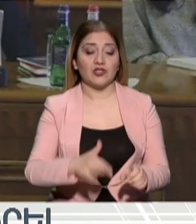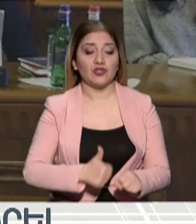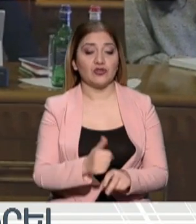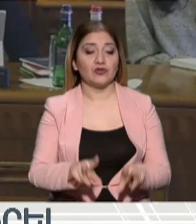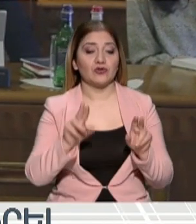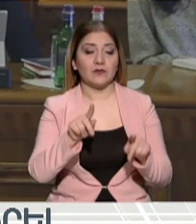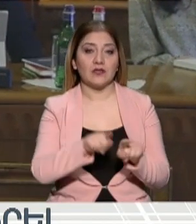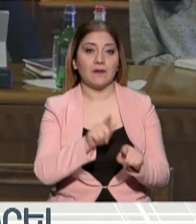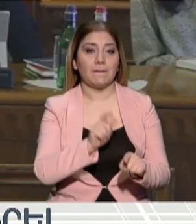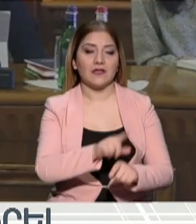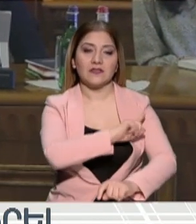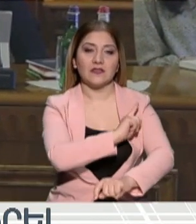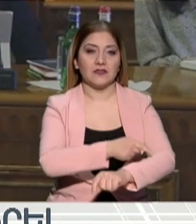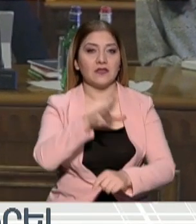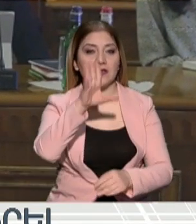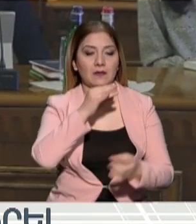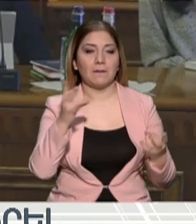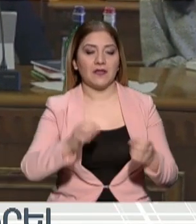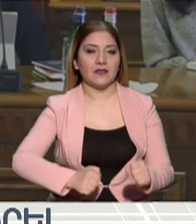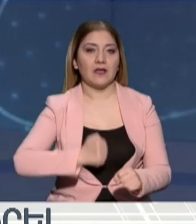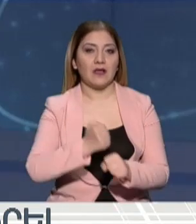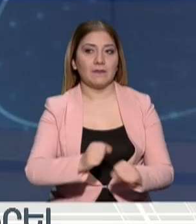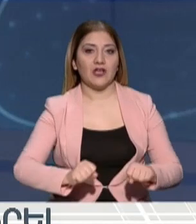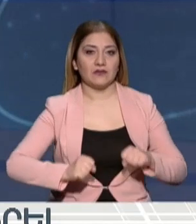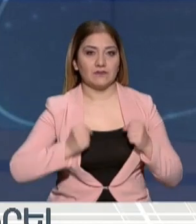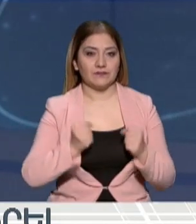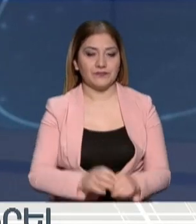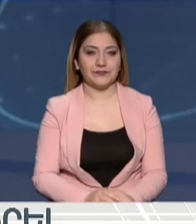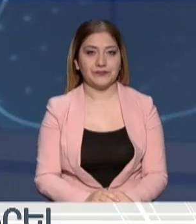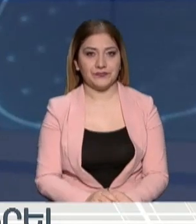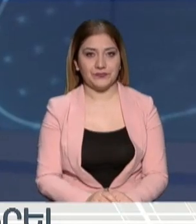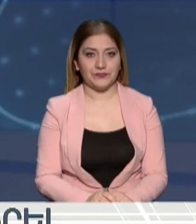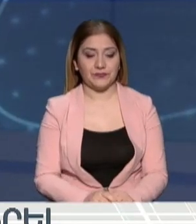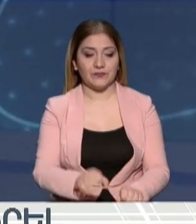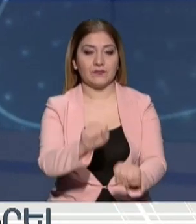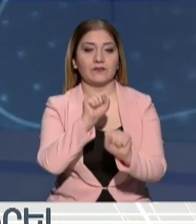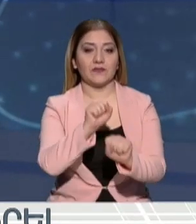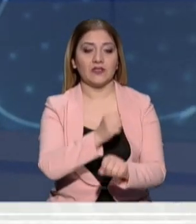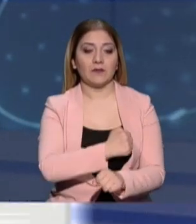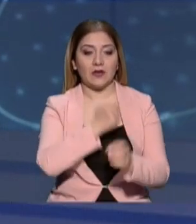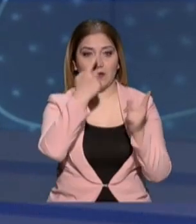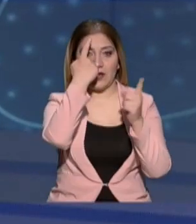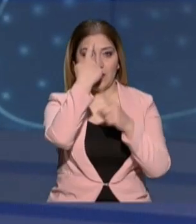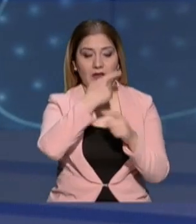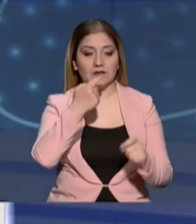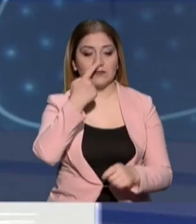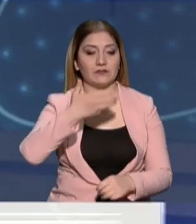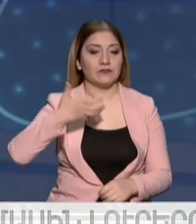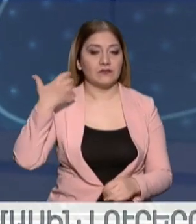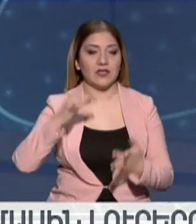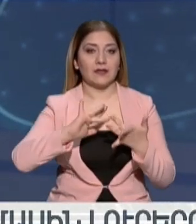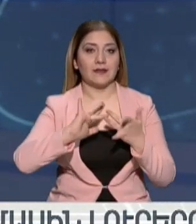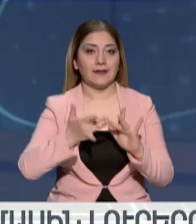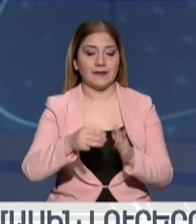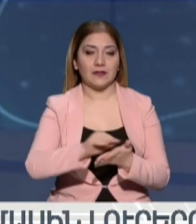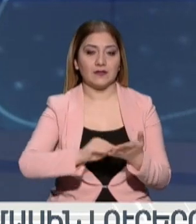բաղադրիչների ապահովման ներուժկա պետք է հետևողականորեն աշխատել։ Պաշտպանության բանակը հայտարարել է, որ վերջին շրջանում